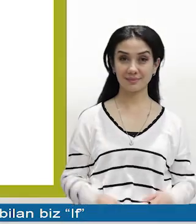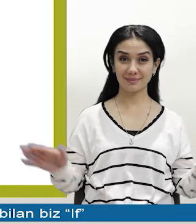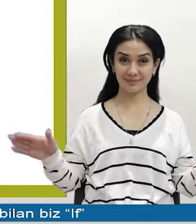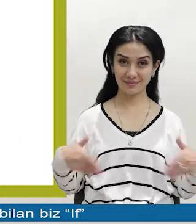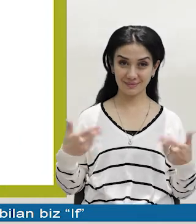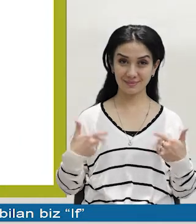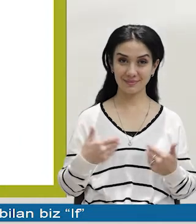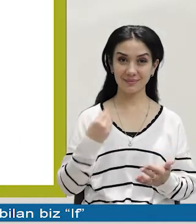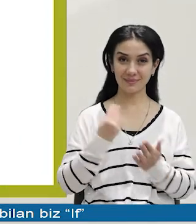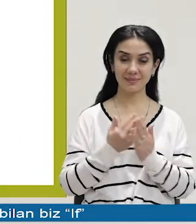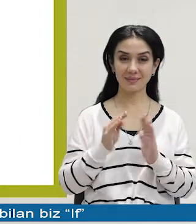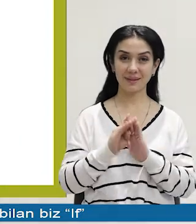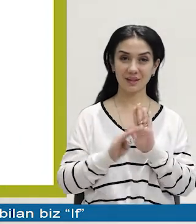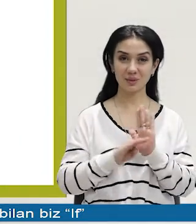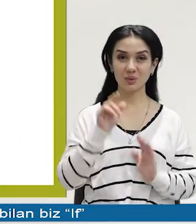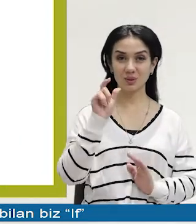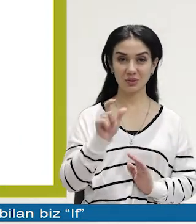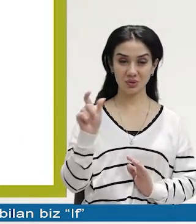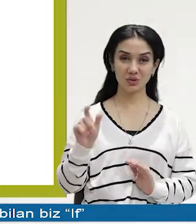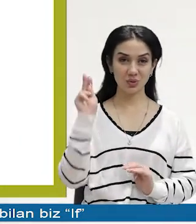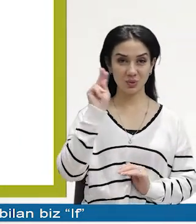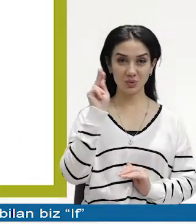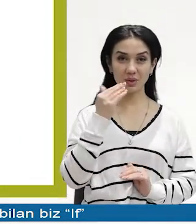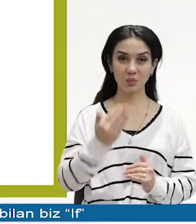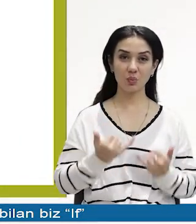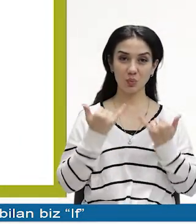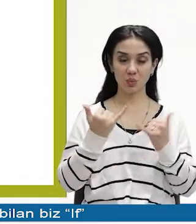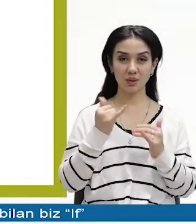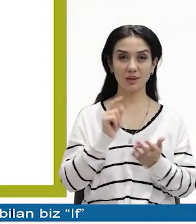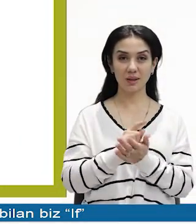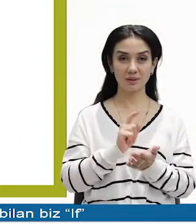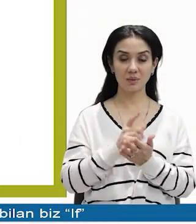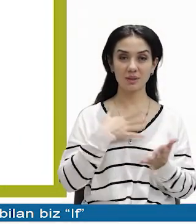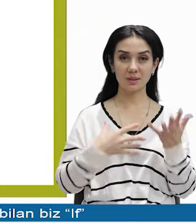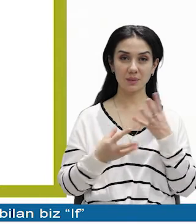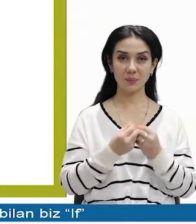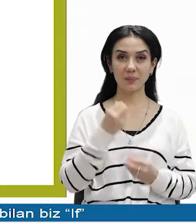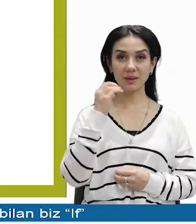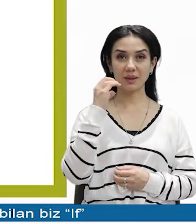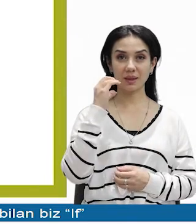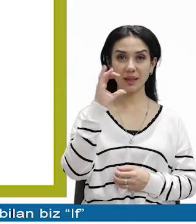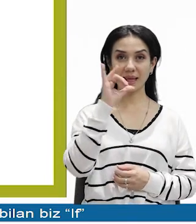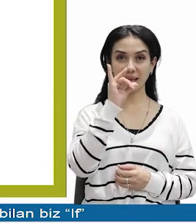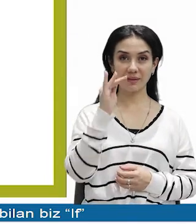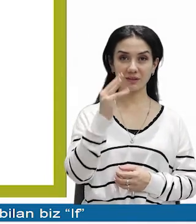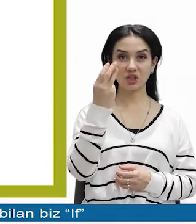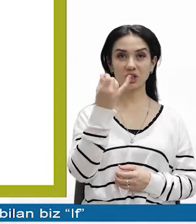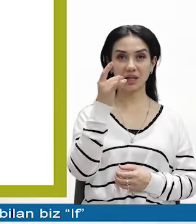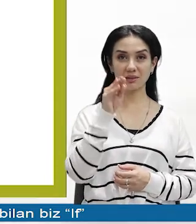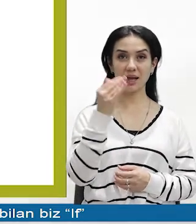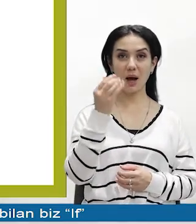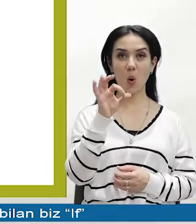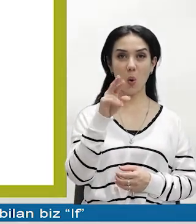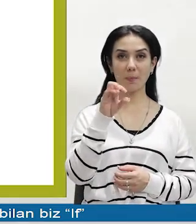Assalomu alaykum, qadrli dasturchilar. Bugungi darsimizda sizlar bilan biz if shart operatori bilan